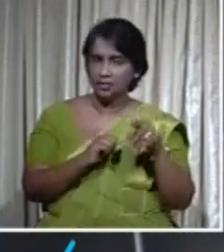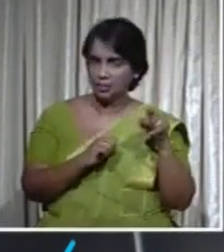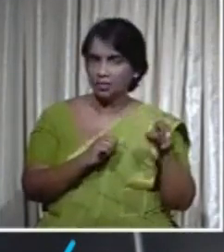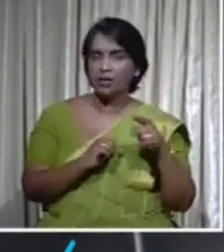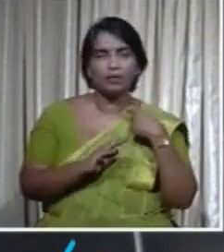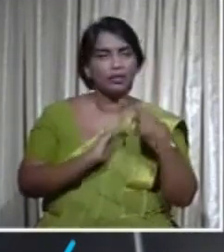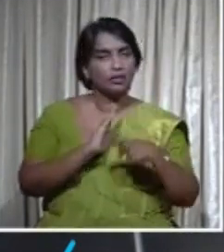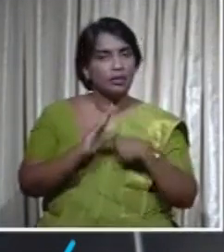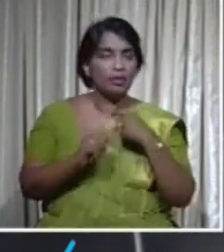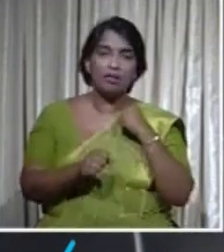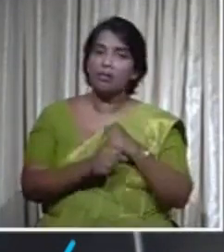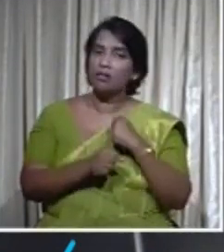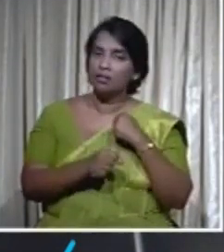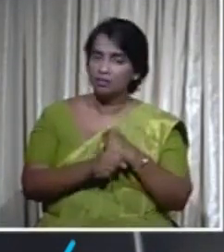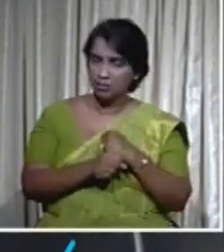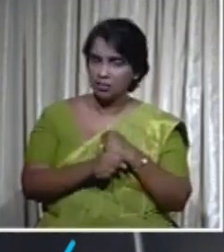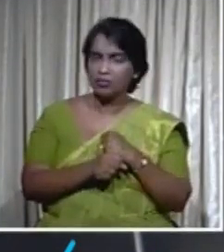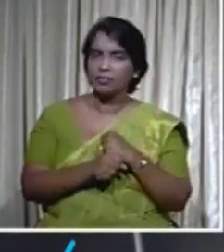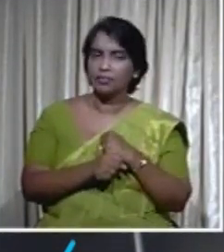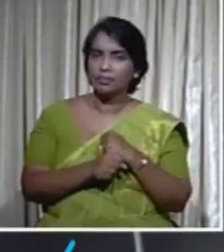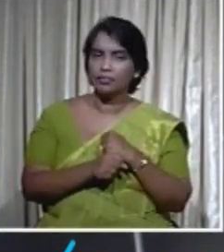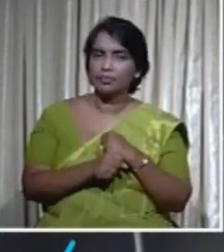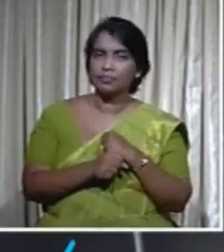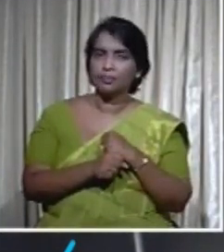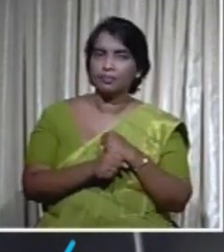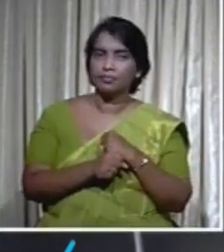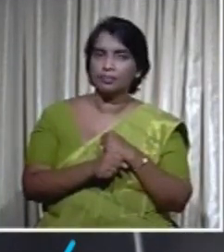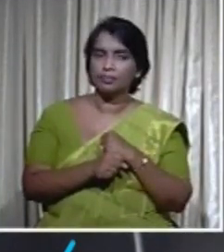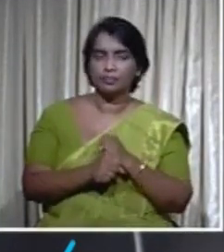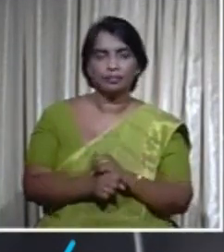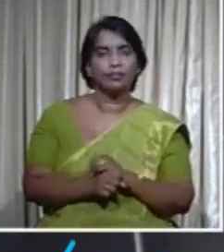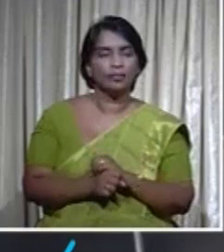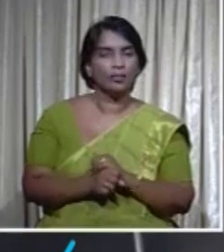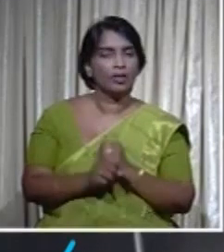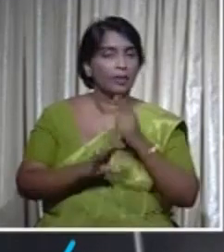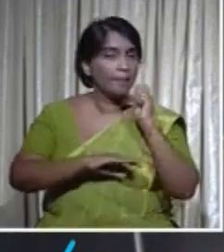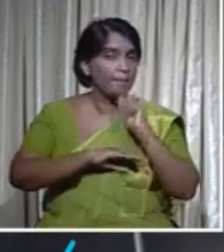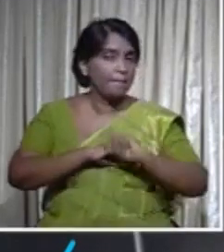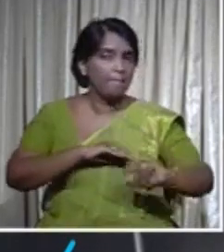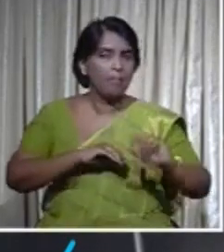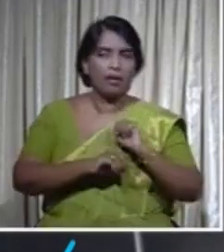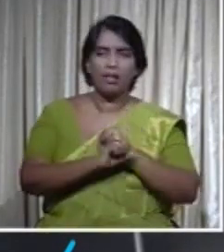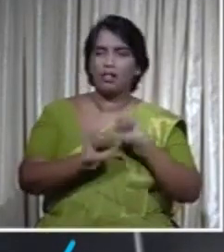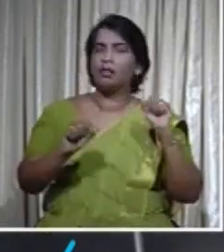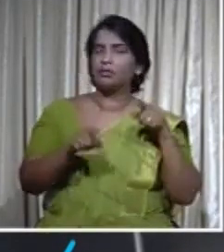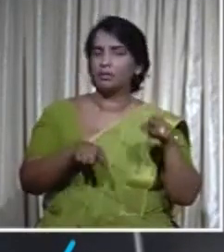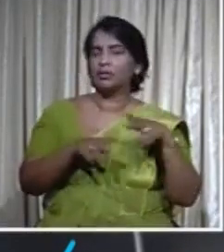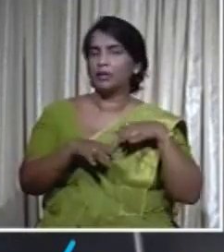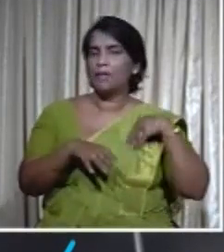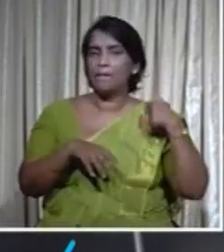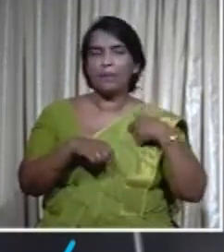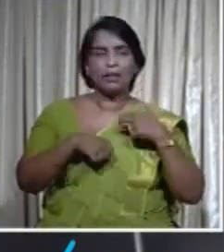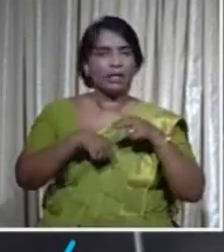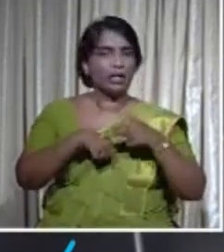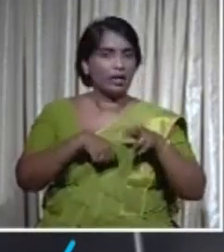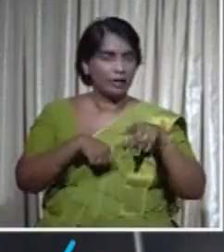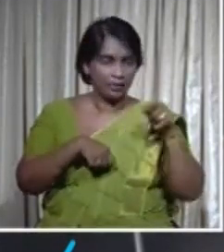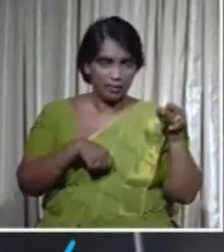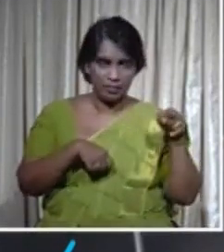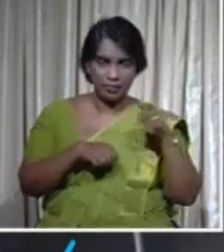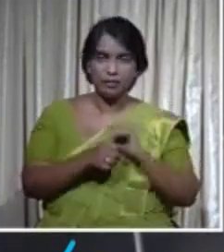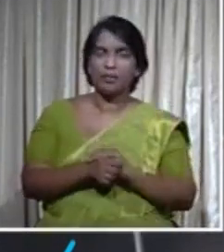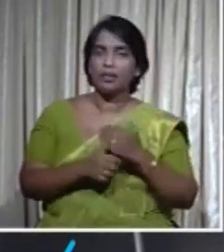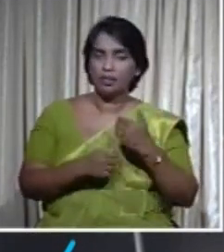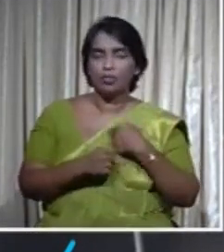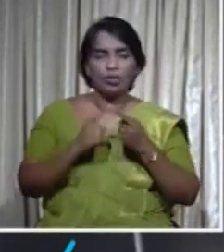அரசாங்கத்தினுடைய கவர் அதாவது ஒரு திட்டமிடல் இல்லை என்பதைத்தான் நான் இங்கு குறிப்பிட விரும்புகின்றேன் நான் ஒரு உதாரணத்தை